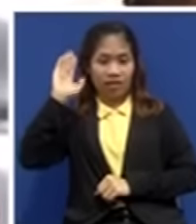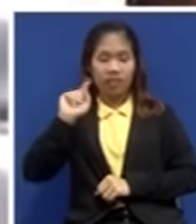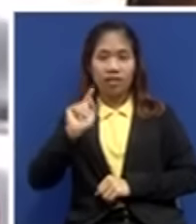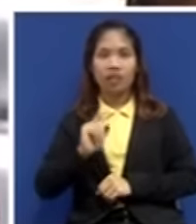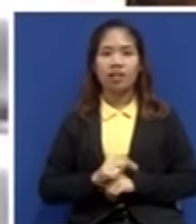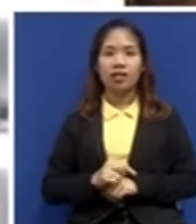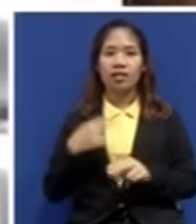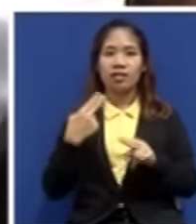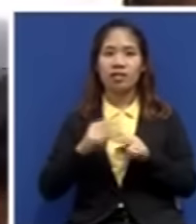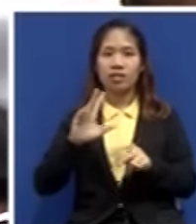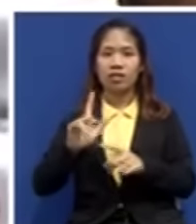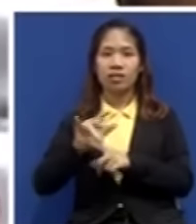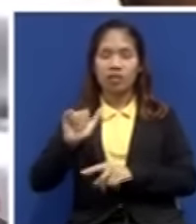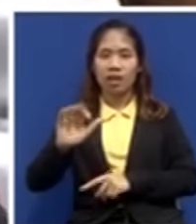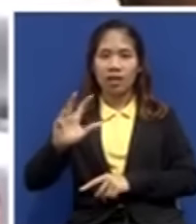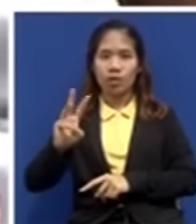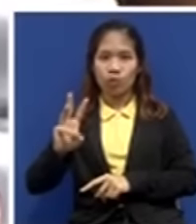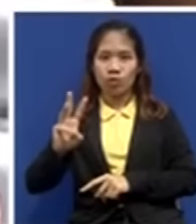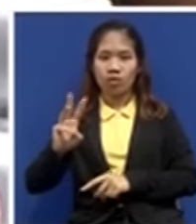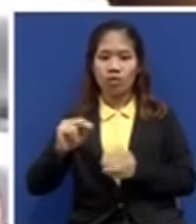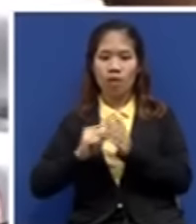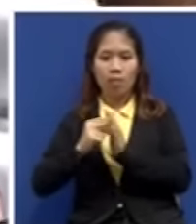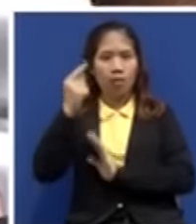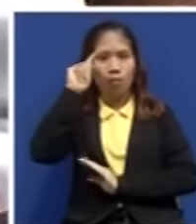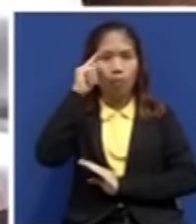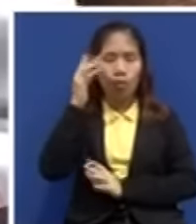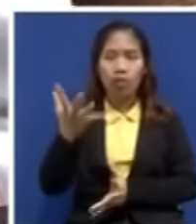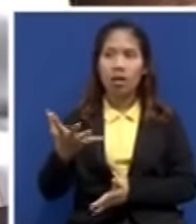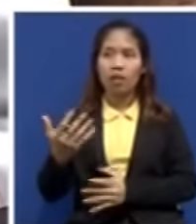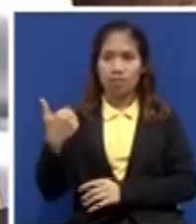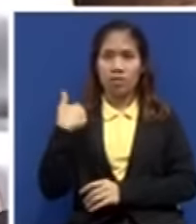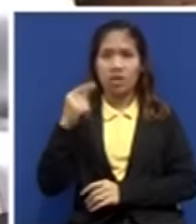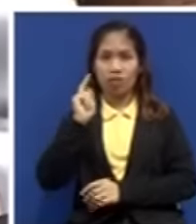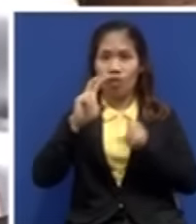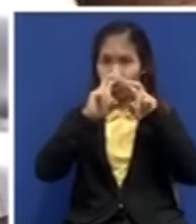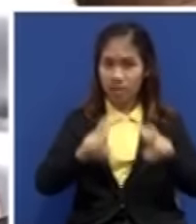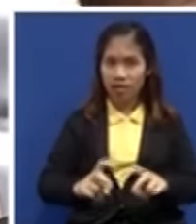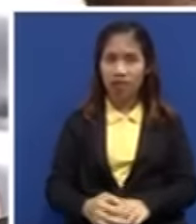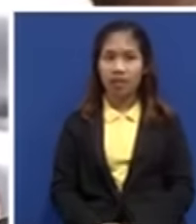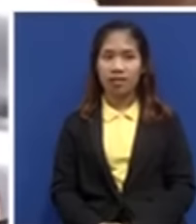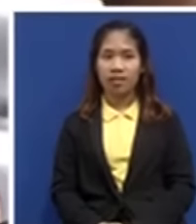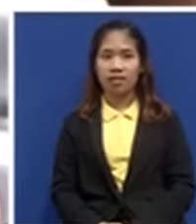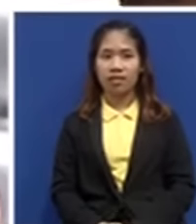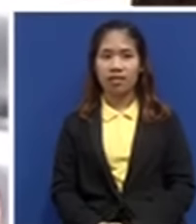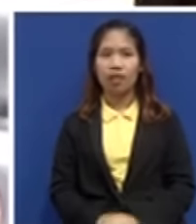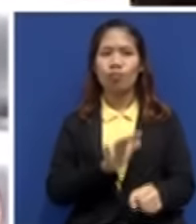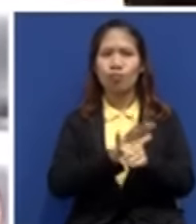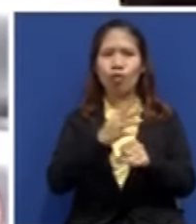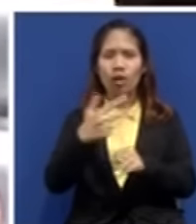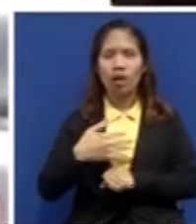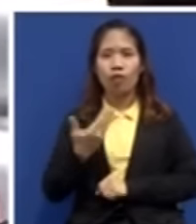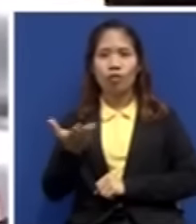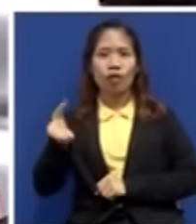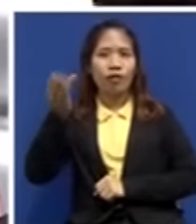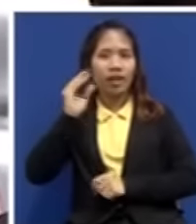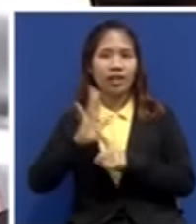านชัยวุฒิครับเขากล่าวหาท่านชัยวุฒิเป็นคนไม่รู้เรื่องด้วยครับท่านประธานต้องวินิจฉัยคร ับพอแล้วครับเดี๋ยวขอฟังท่านเสรี